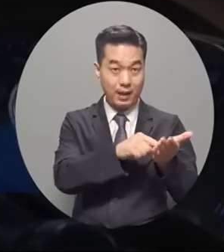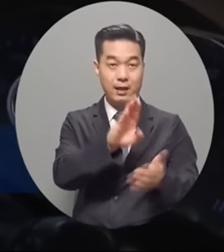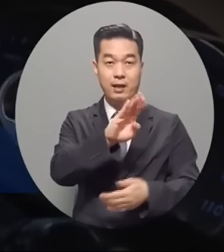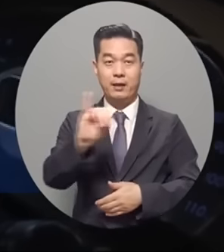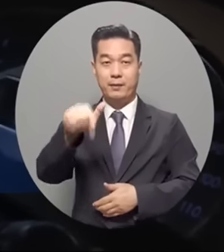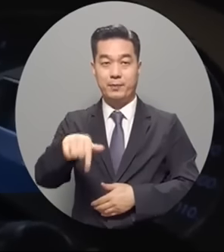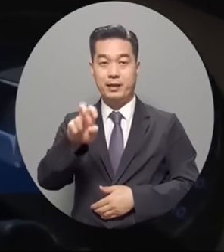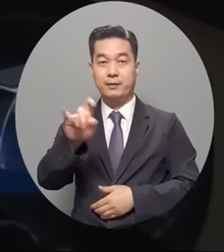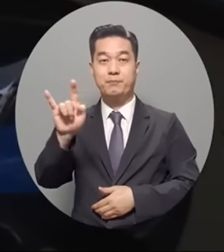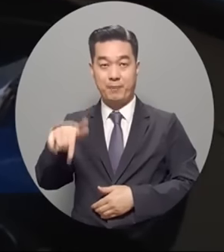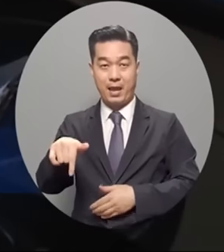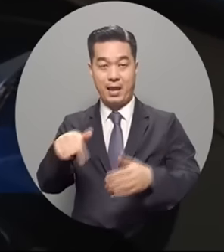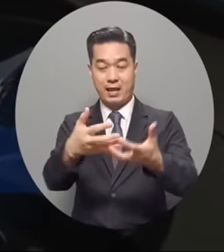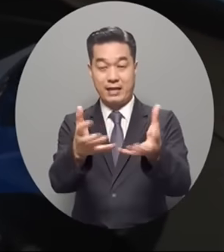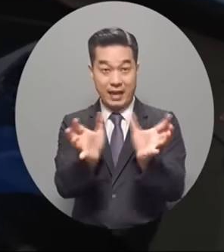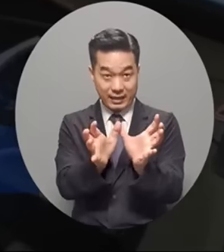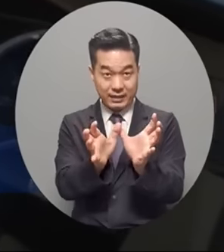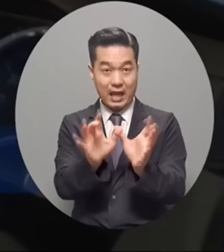combo number